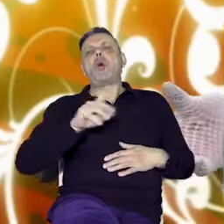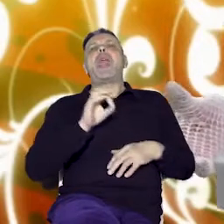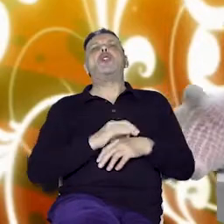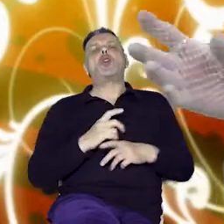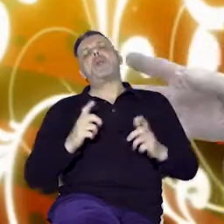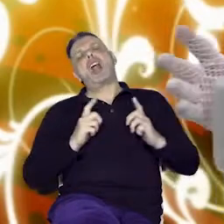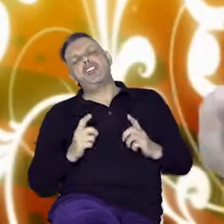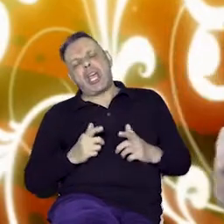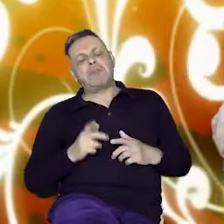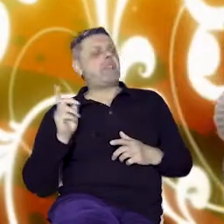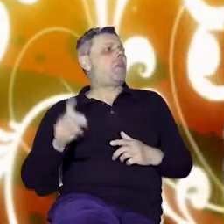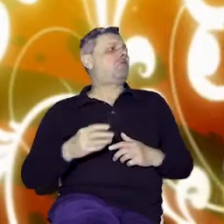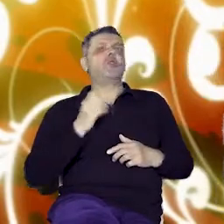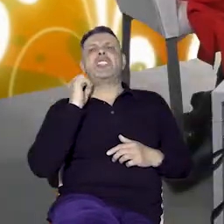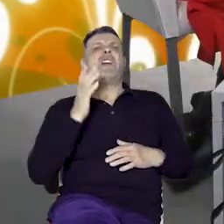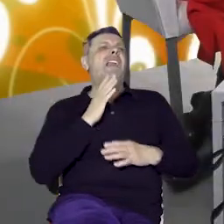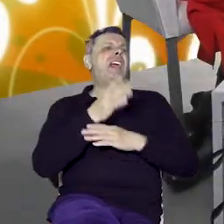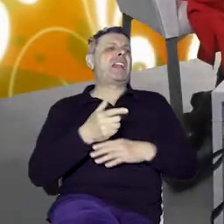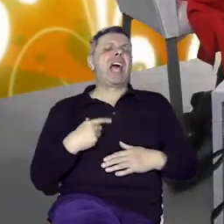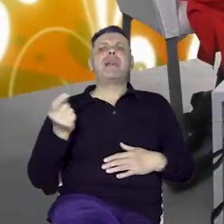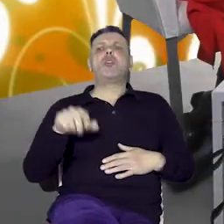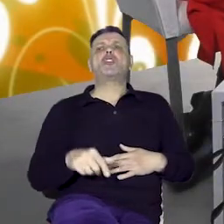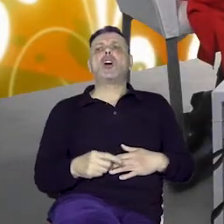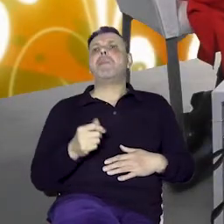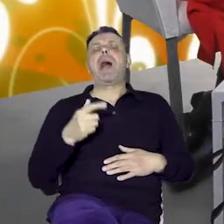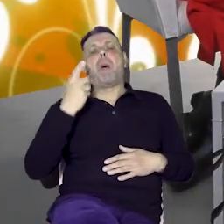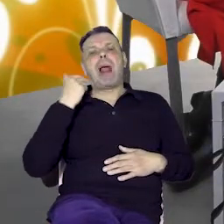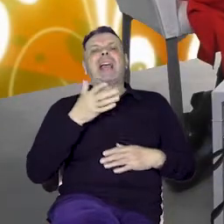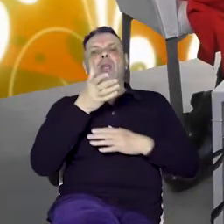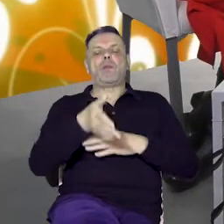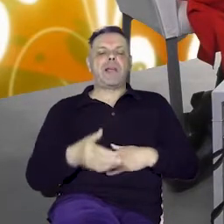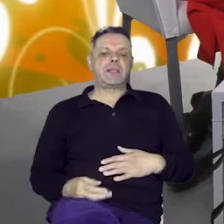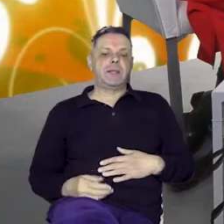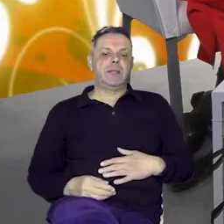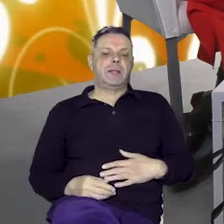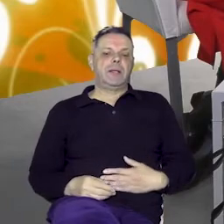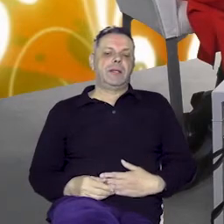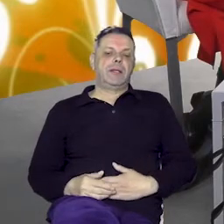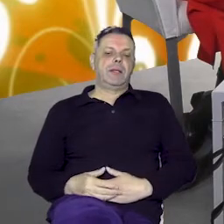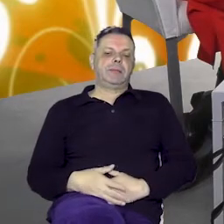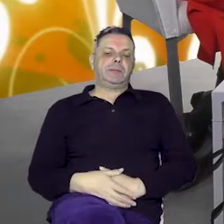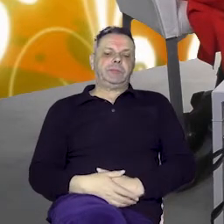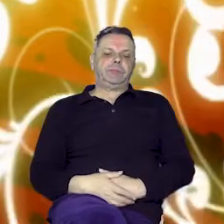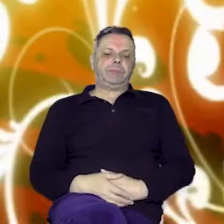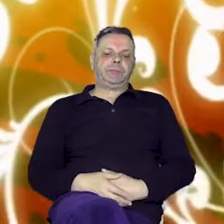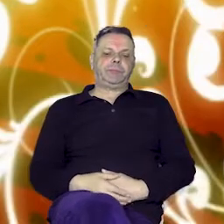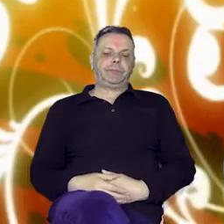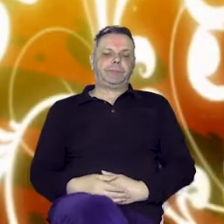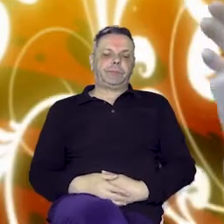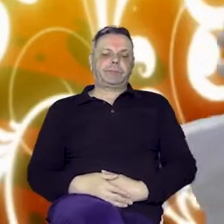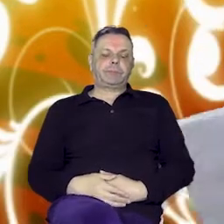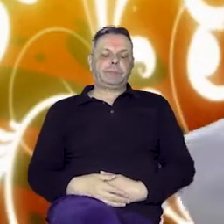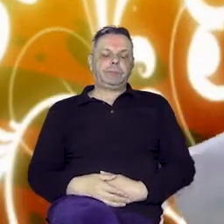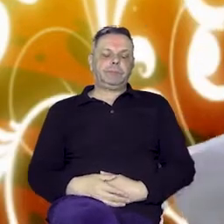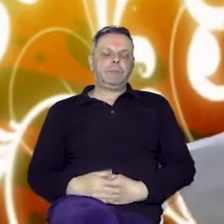možeš doći svaki dan. Ja sam rekla, došla sam kod vas da malo plačem. Znači, to su ljekarnice naše. Absolutno. Ja vas svih volim i pozdravljam. Ako